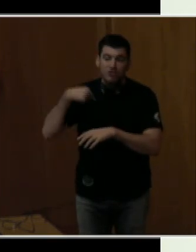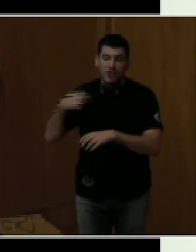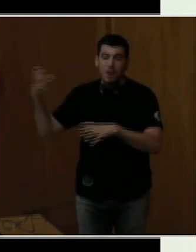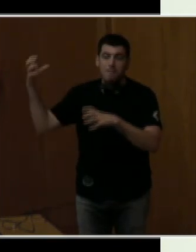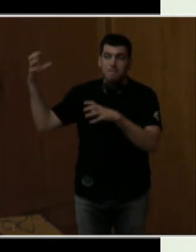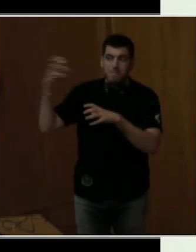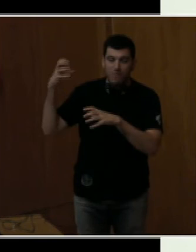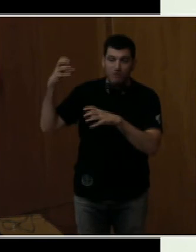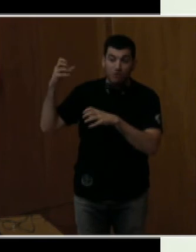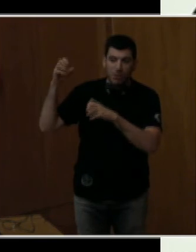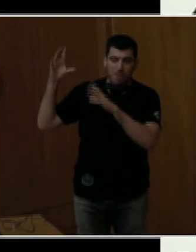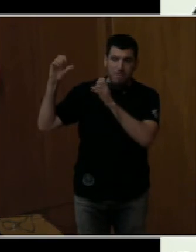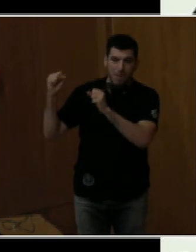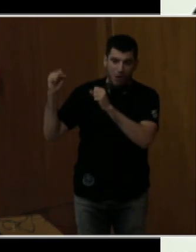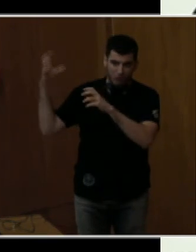για την οπτική μνήμη RAM.